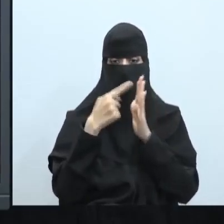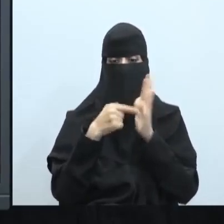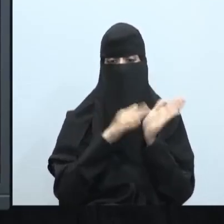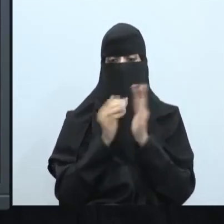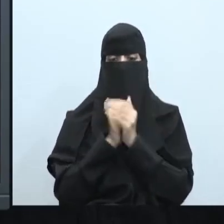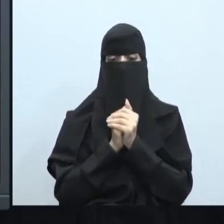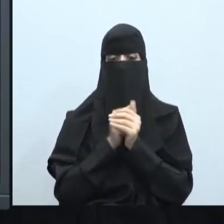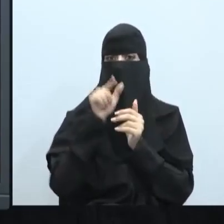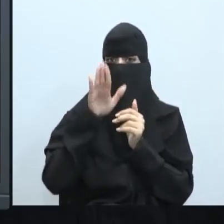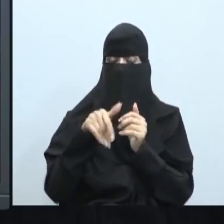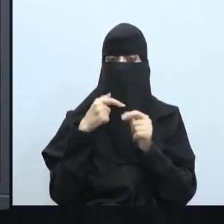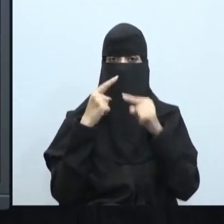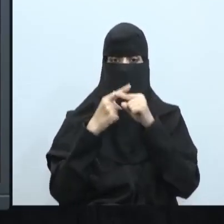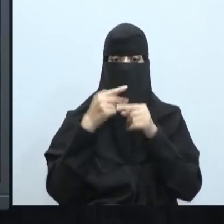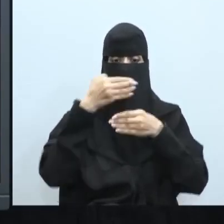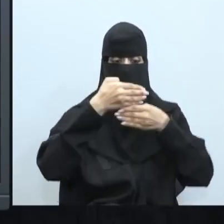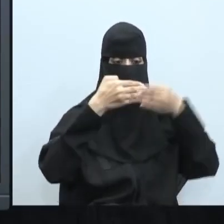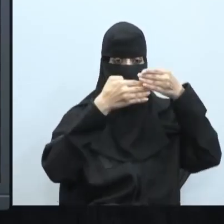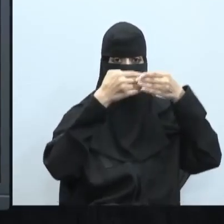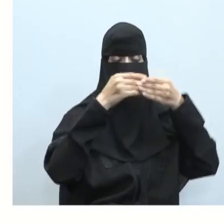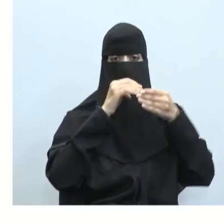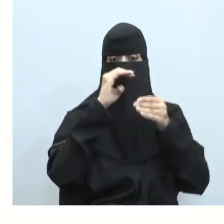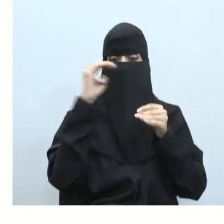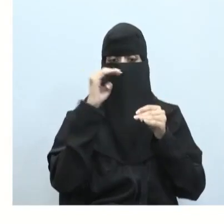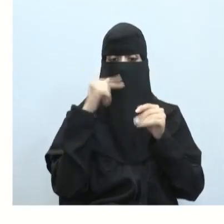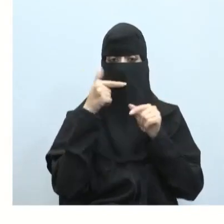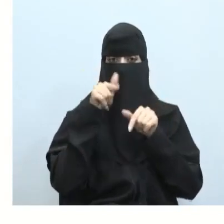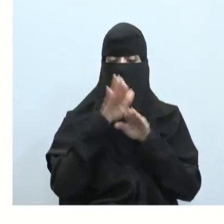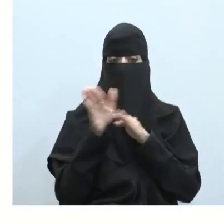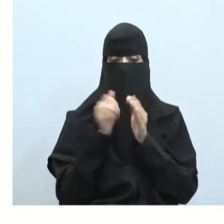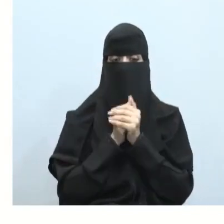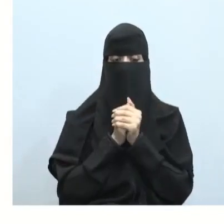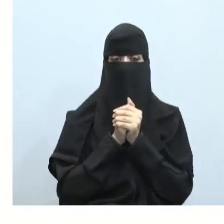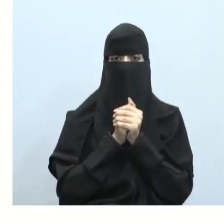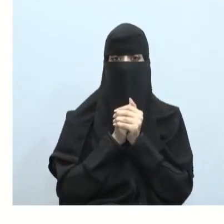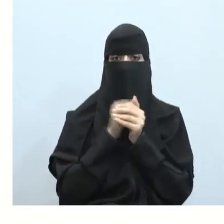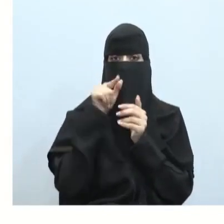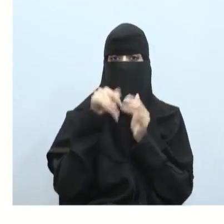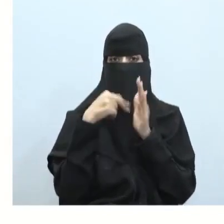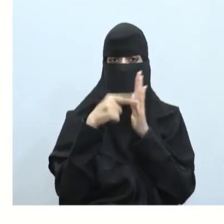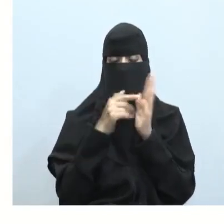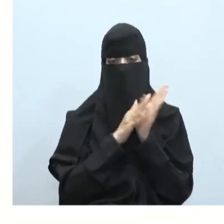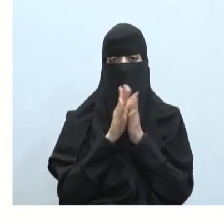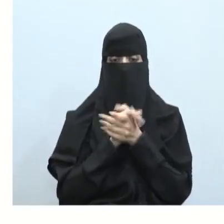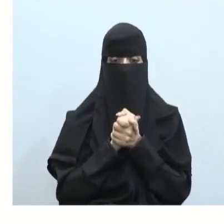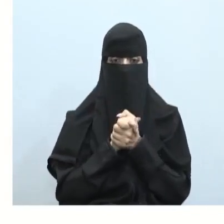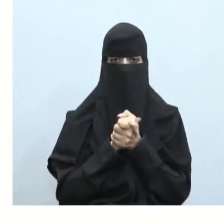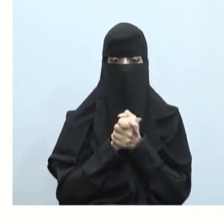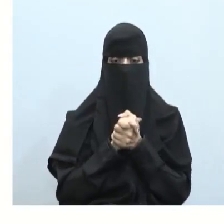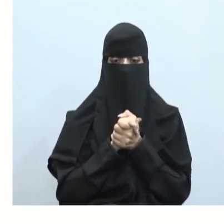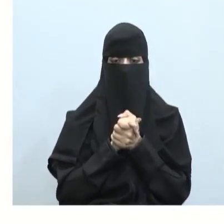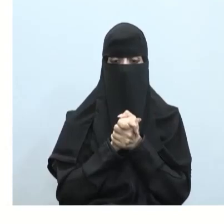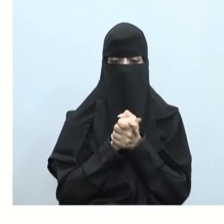ايضا لدينا اخطاء في تركيب الجمل وهي اخطاء في تركيب الجمل البرمجيه نفسها